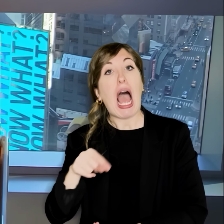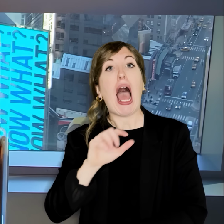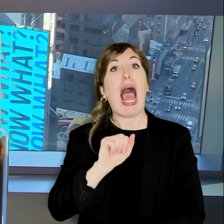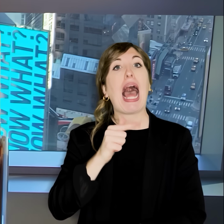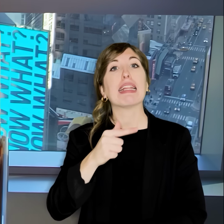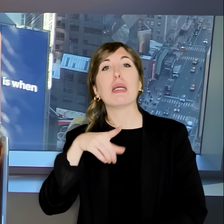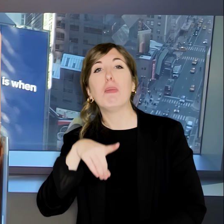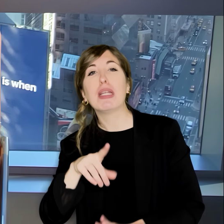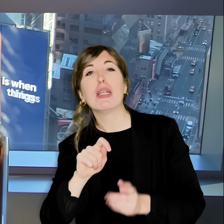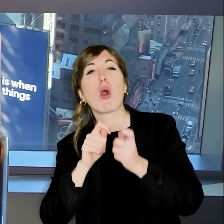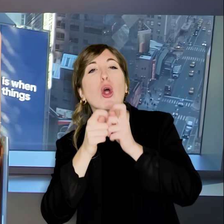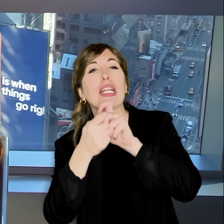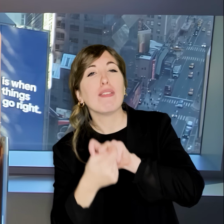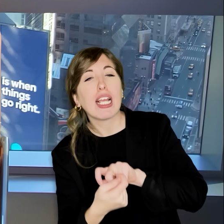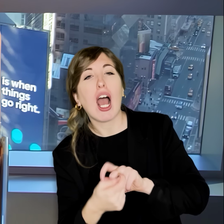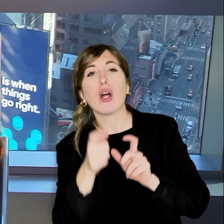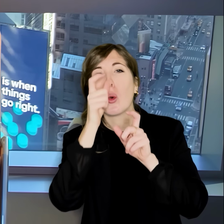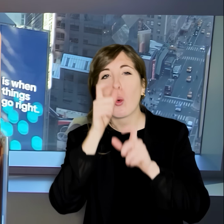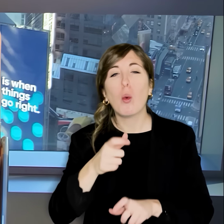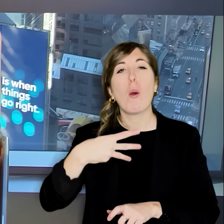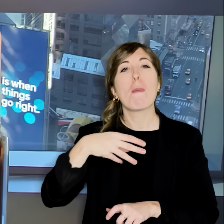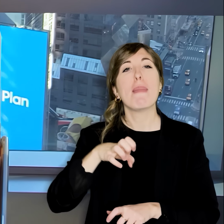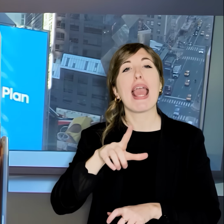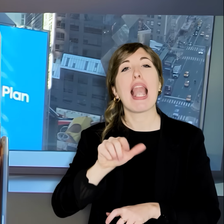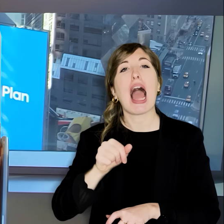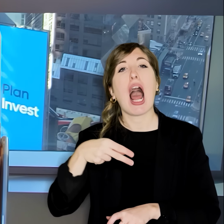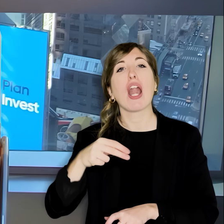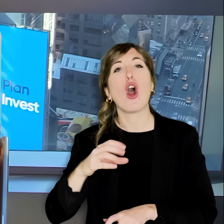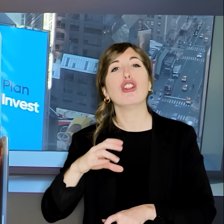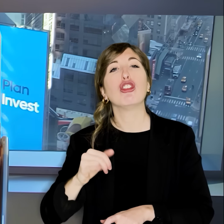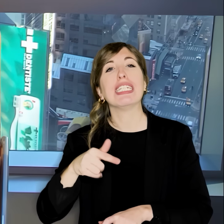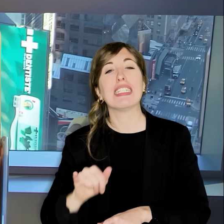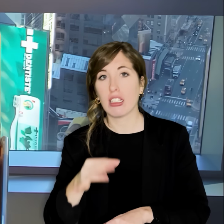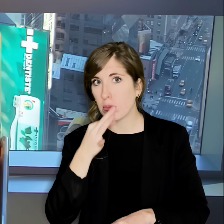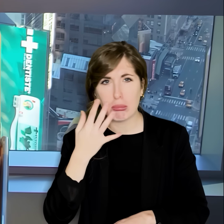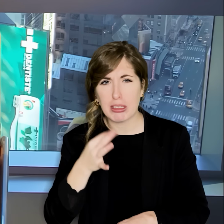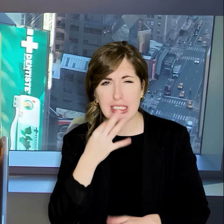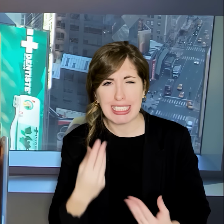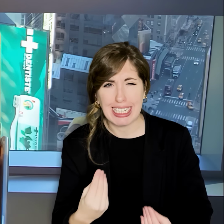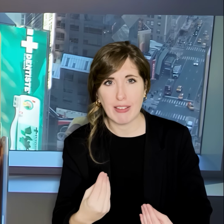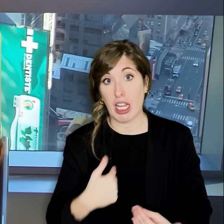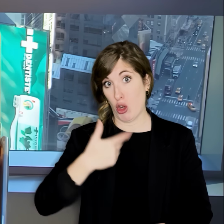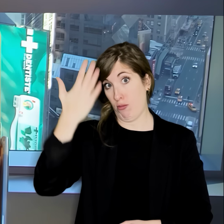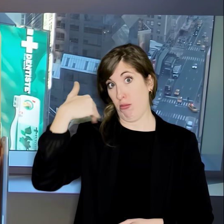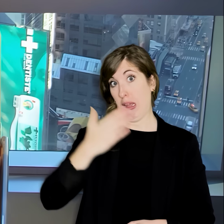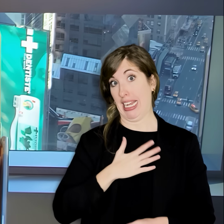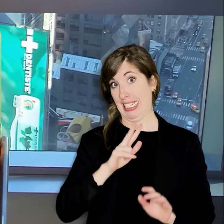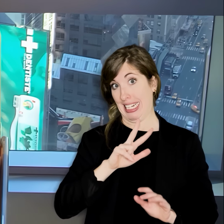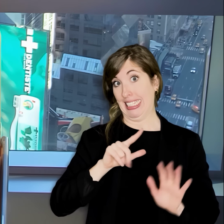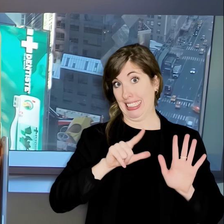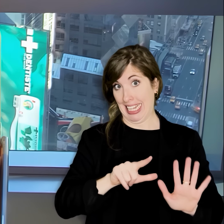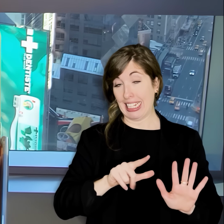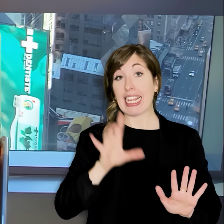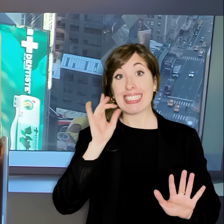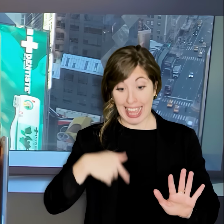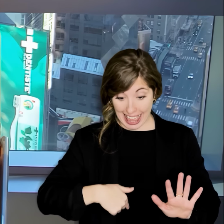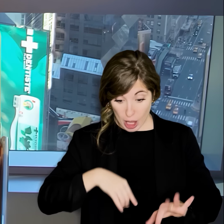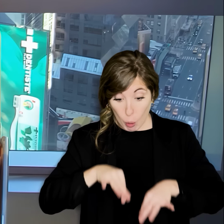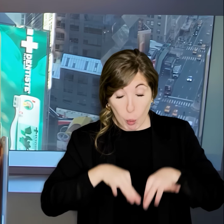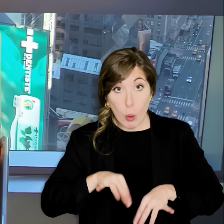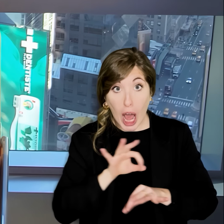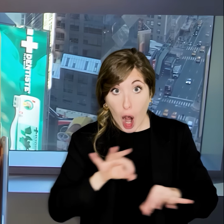dei Melano CPI Cosa vuol dire vuol dire che si è lasciato qu in tempi più o meno brevi all'epoca avevo 37 anni andava